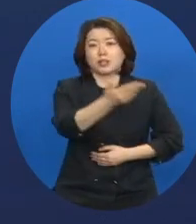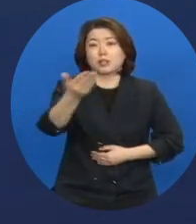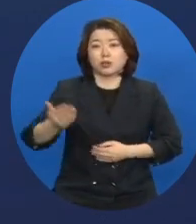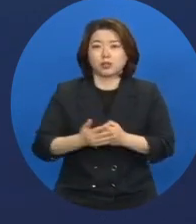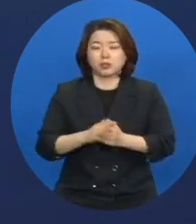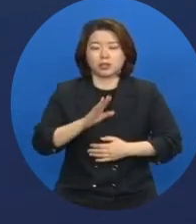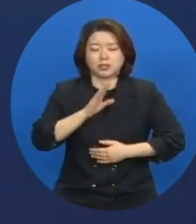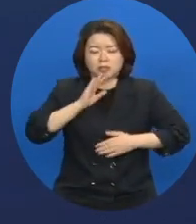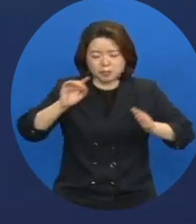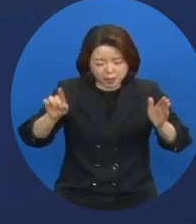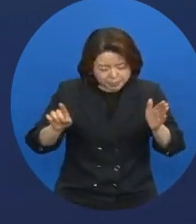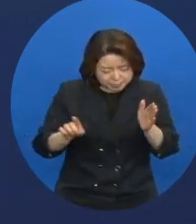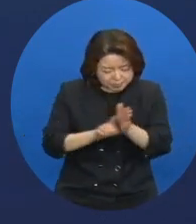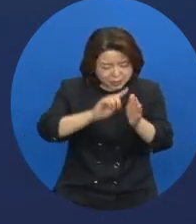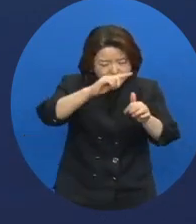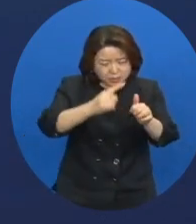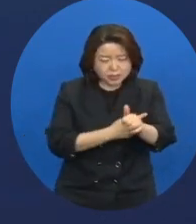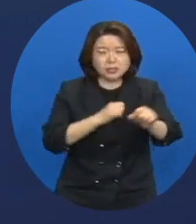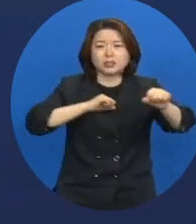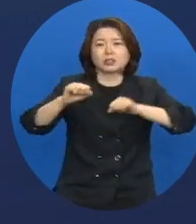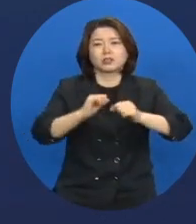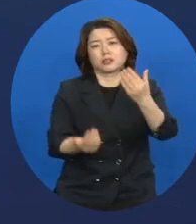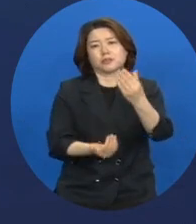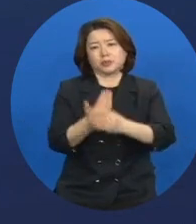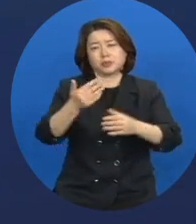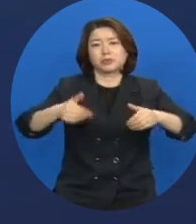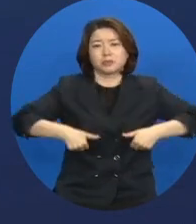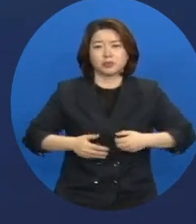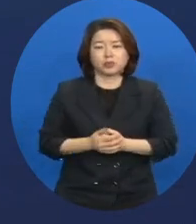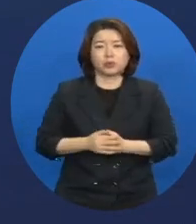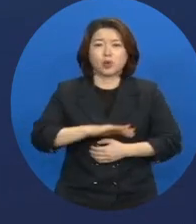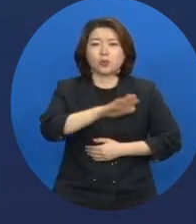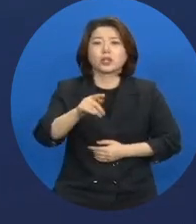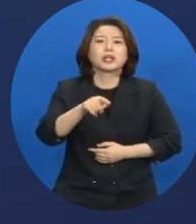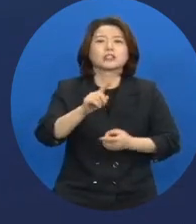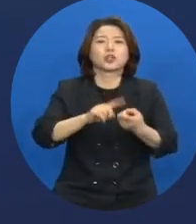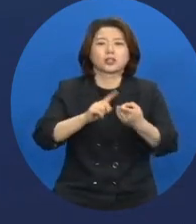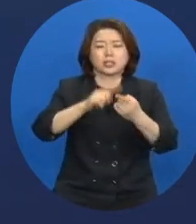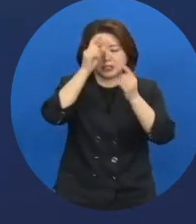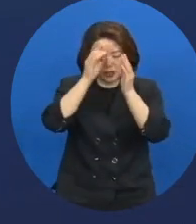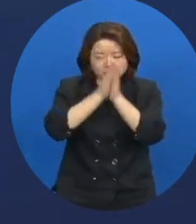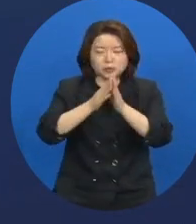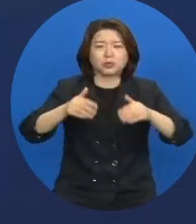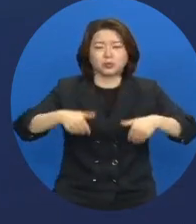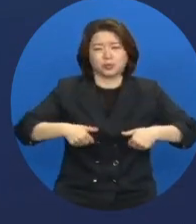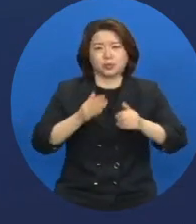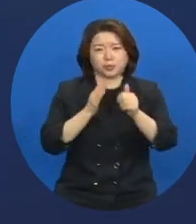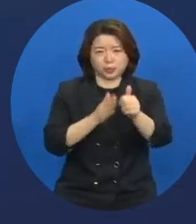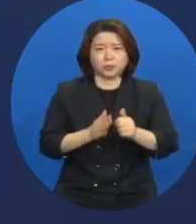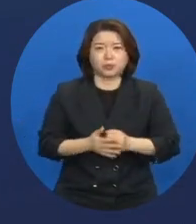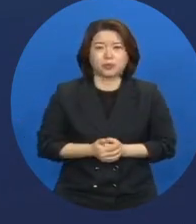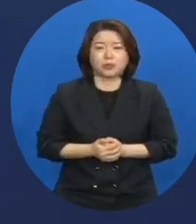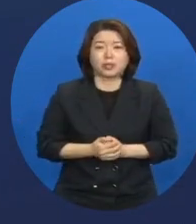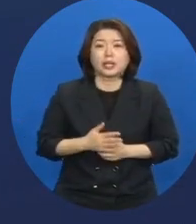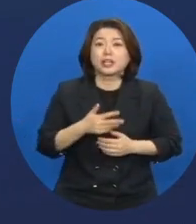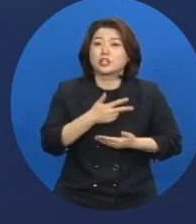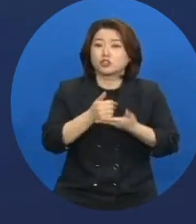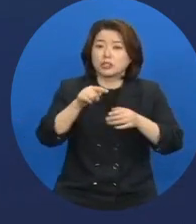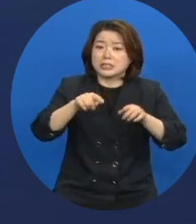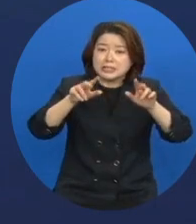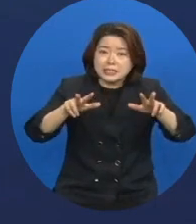정말 믿어지는 역사가 일어나야 합니다. 우리가 그것을 기도해야 합니다. 주님, 제가 지금